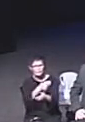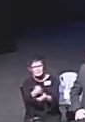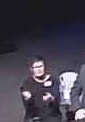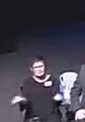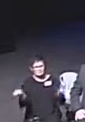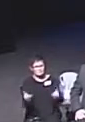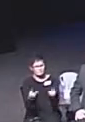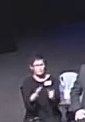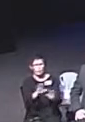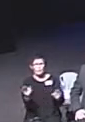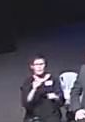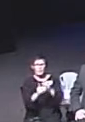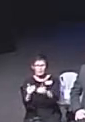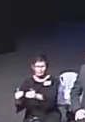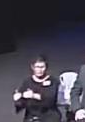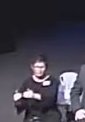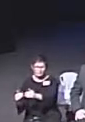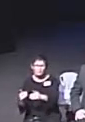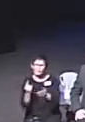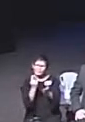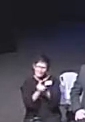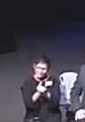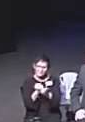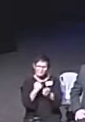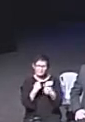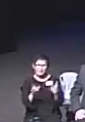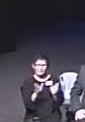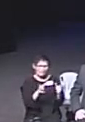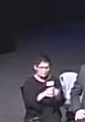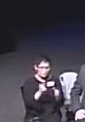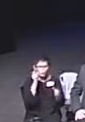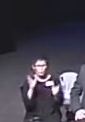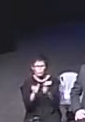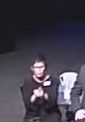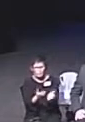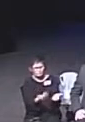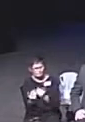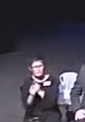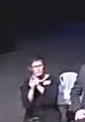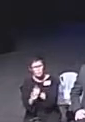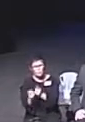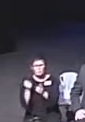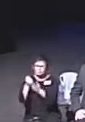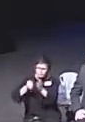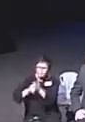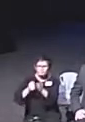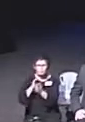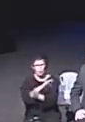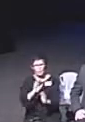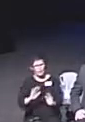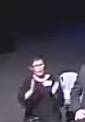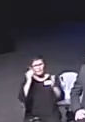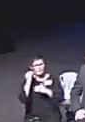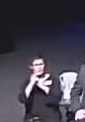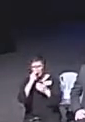esiin omia perinteitään. On tärkeää saada erilaiset vähemmistöt ja kulttuuriryhmät mukaan tekemään näkyväksi omaa